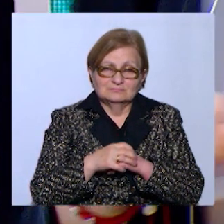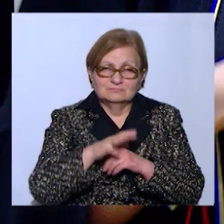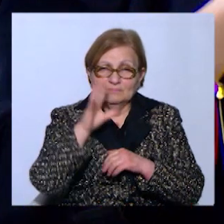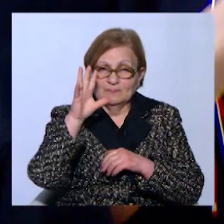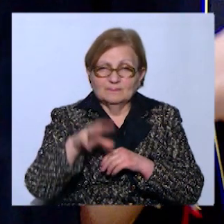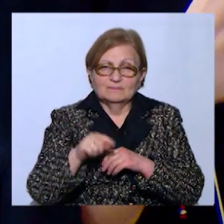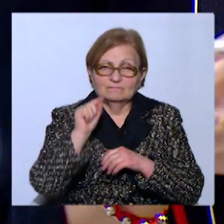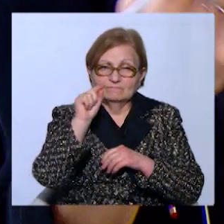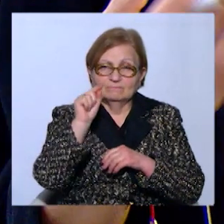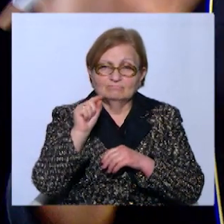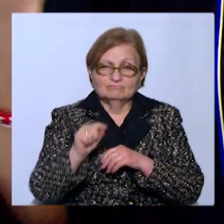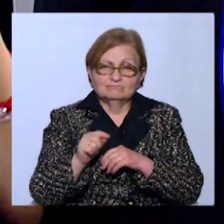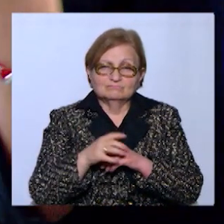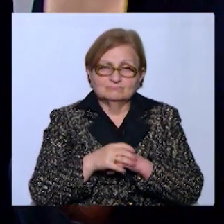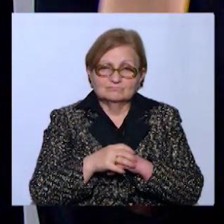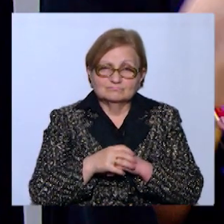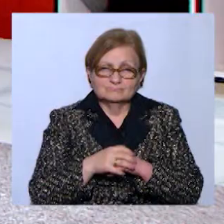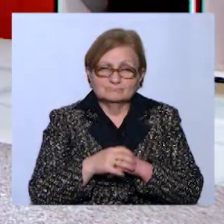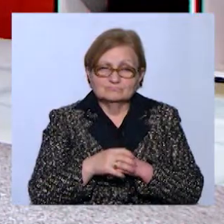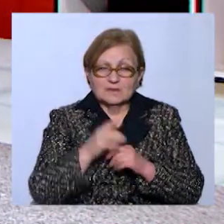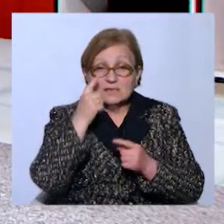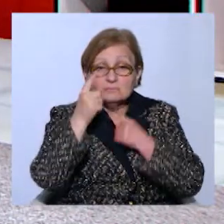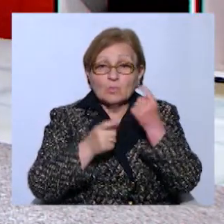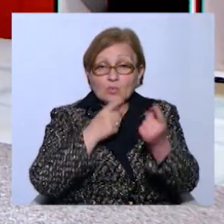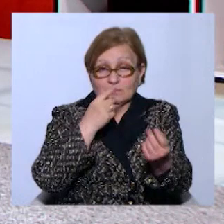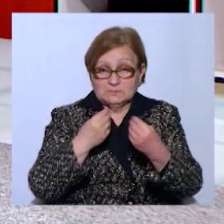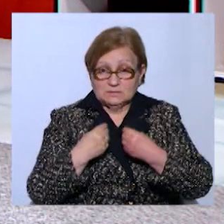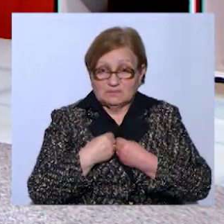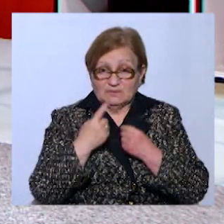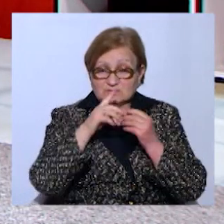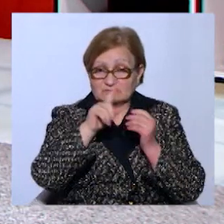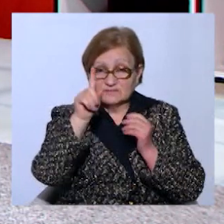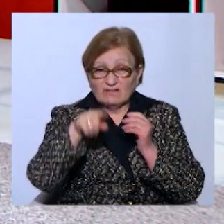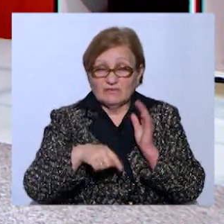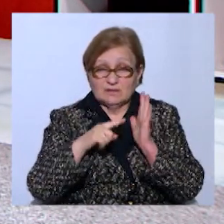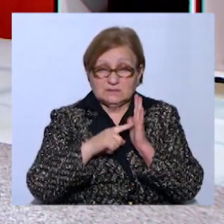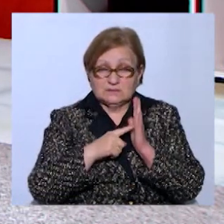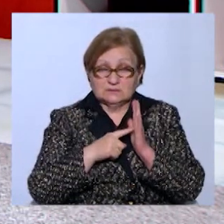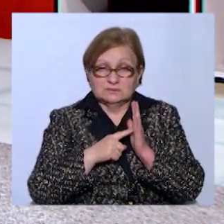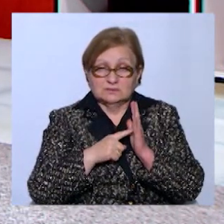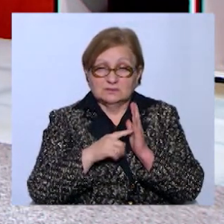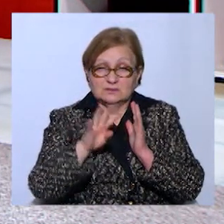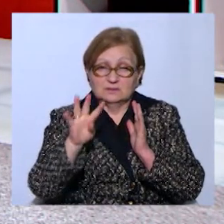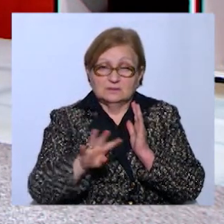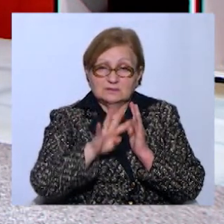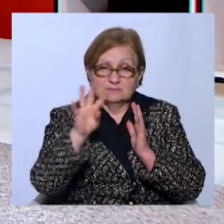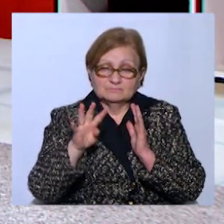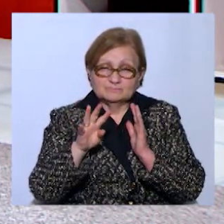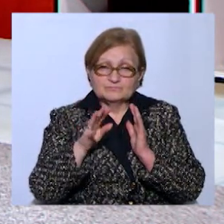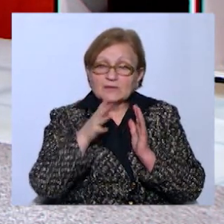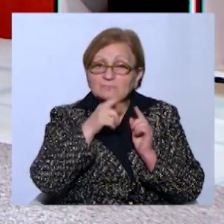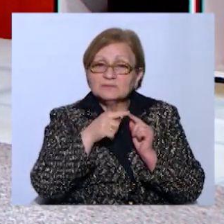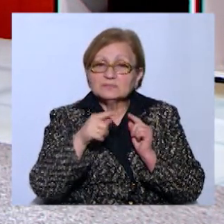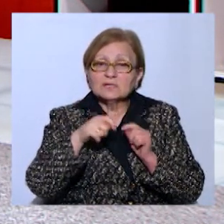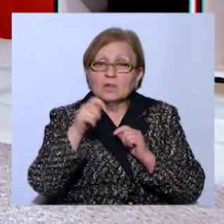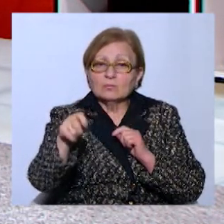ინფორმაციის თითოეული წერტილი გარკვეულ ინფორმაციას გვაწვდის. აი, ჩვენ დავინახავთ, აი, 4 საათში რამდენი კილომეტრი გაიარა?